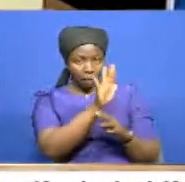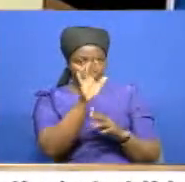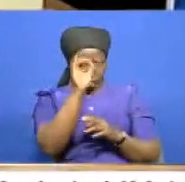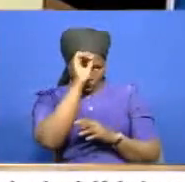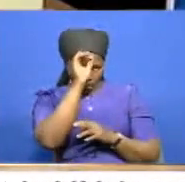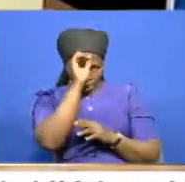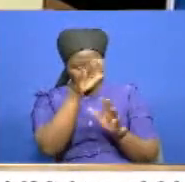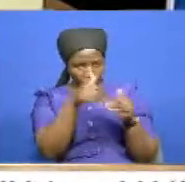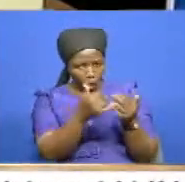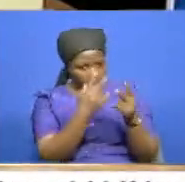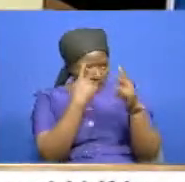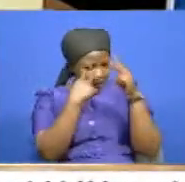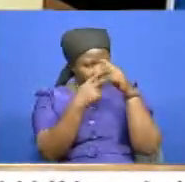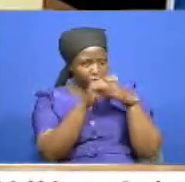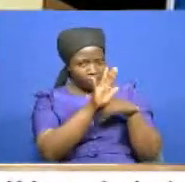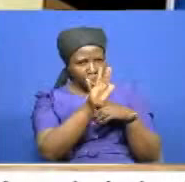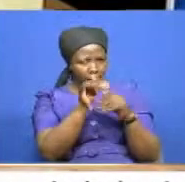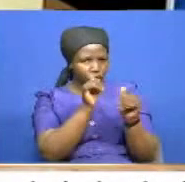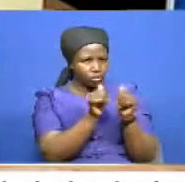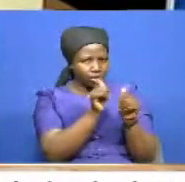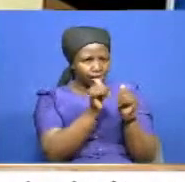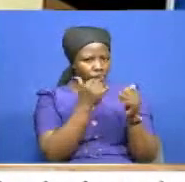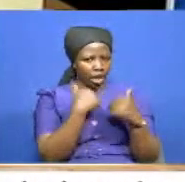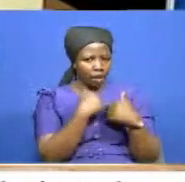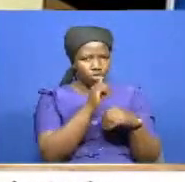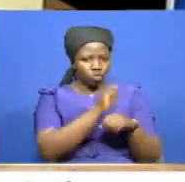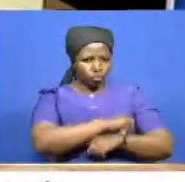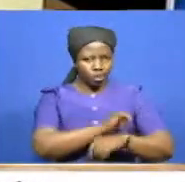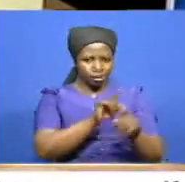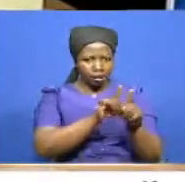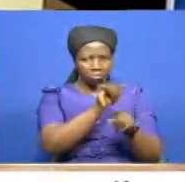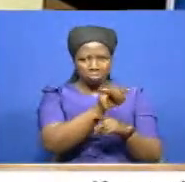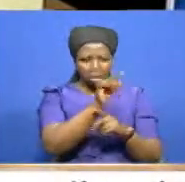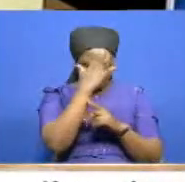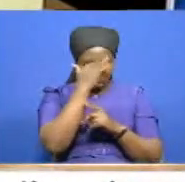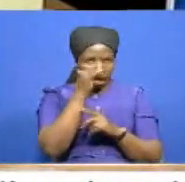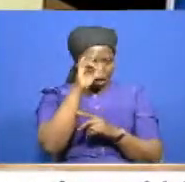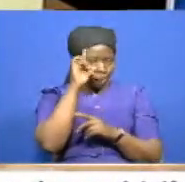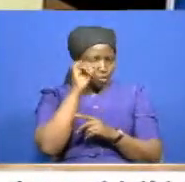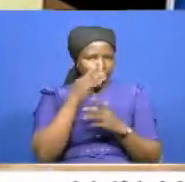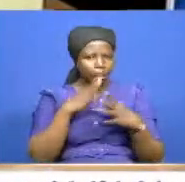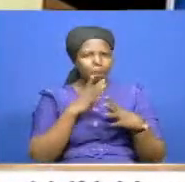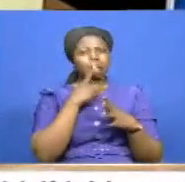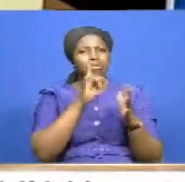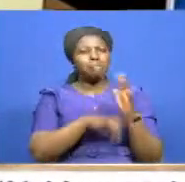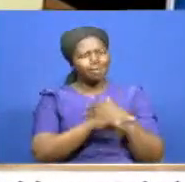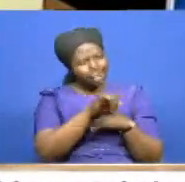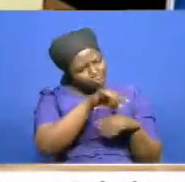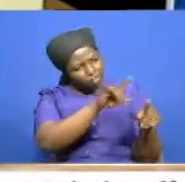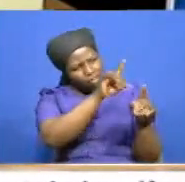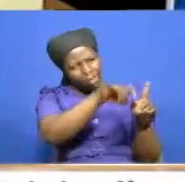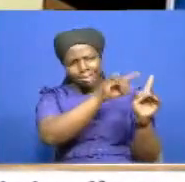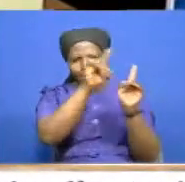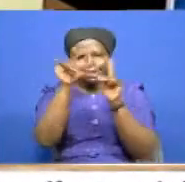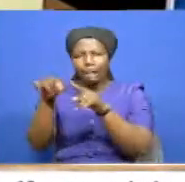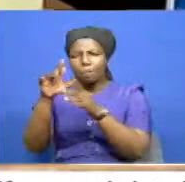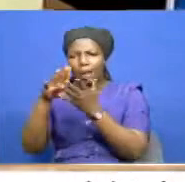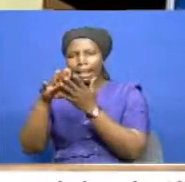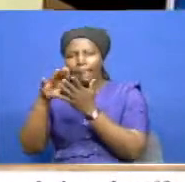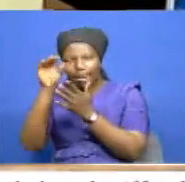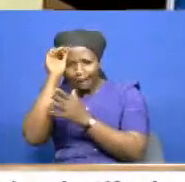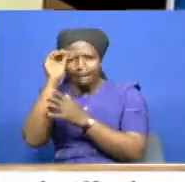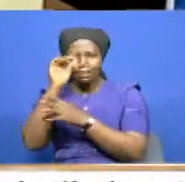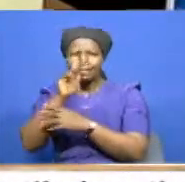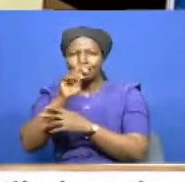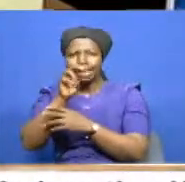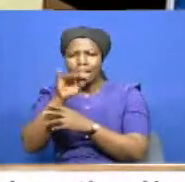gani ya kuwa na chuo kama hicho? Manake watu wa Mombasa kuna nalalamika kwamba Kewi wao mpaka waje Nairobi wasome Kewi.